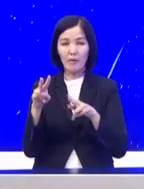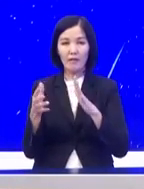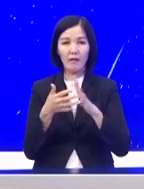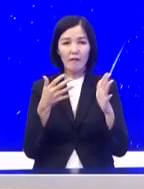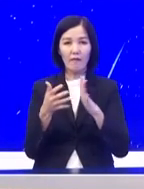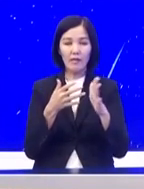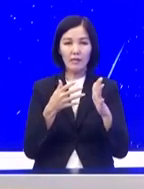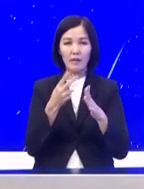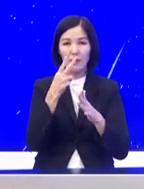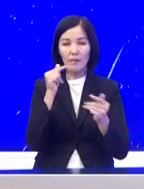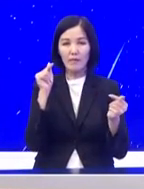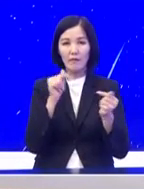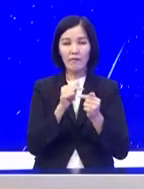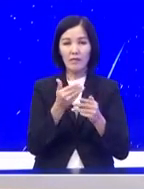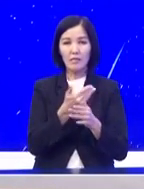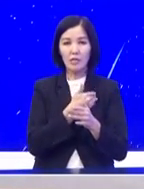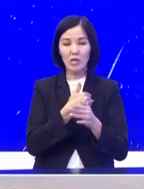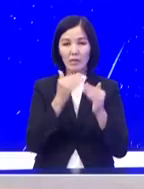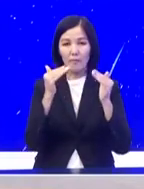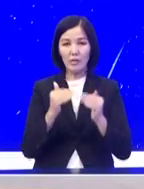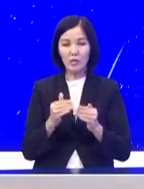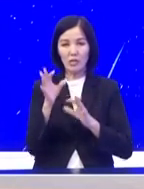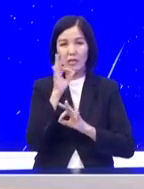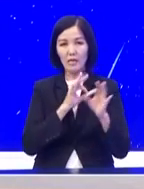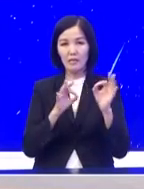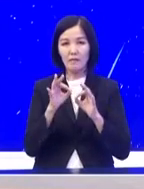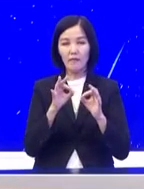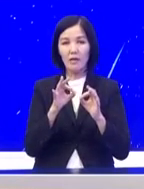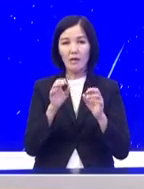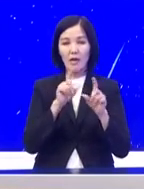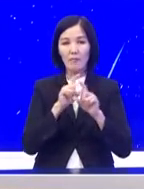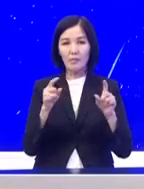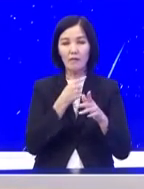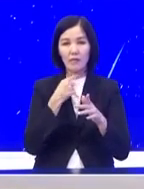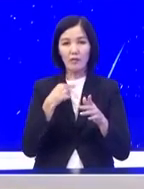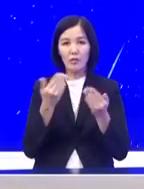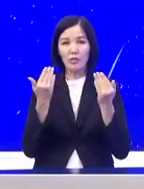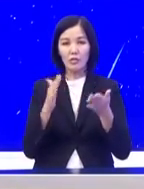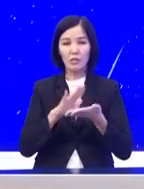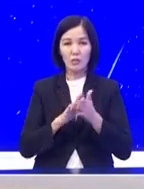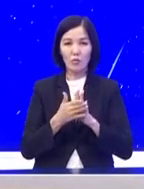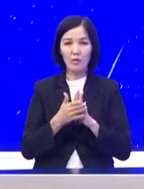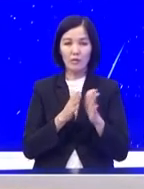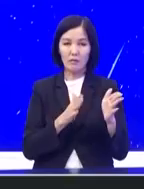нехватка противовирусных и жаропонижающих лекарств в аптеках Талдыкургана. А ситуация сейчас – следующий материал.